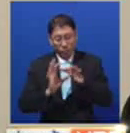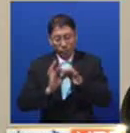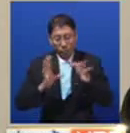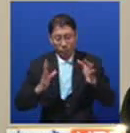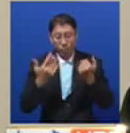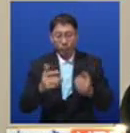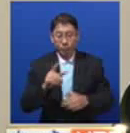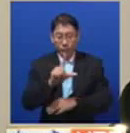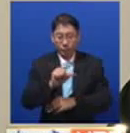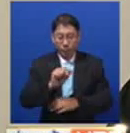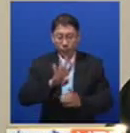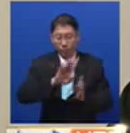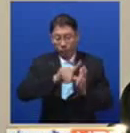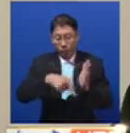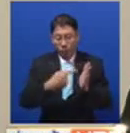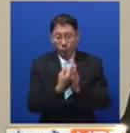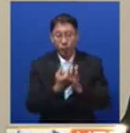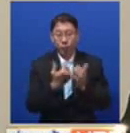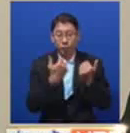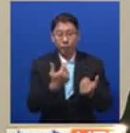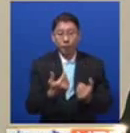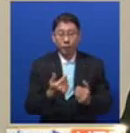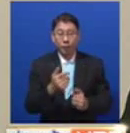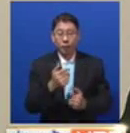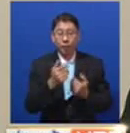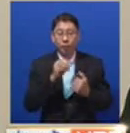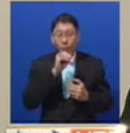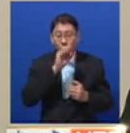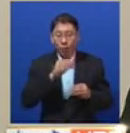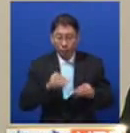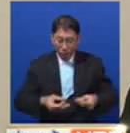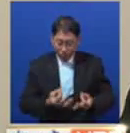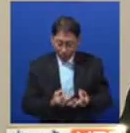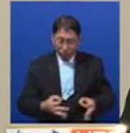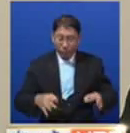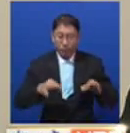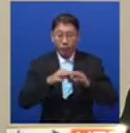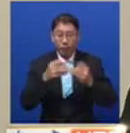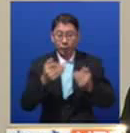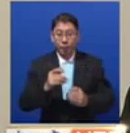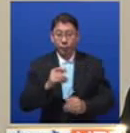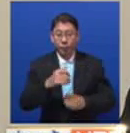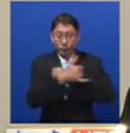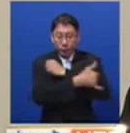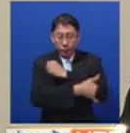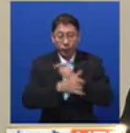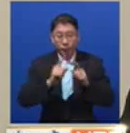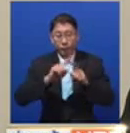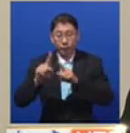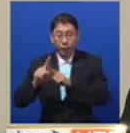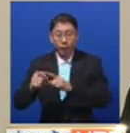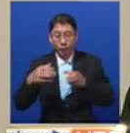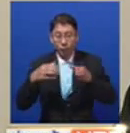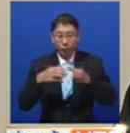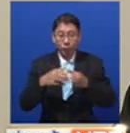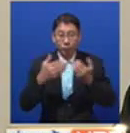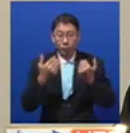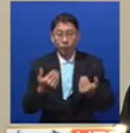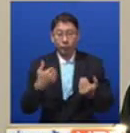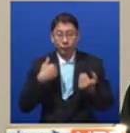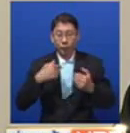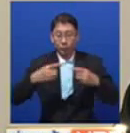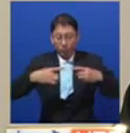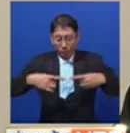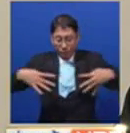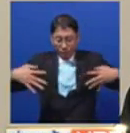ใน24ชั่วโมงหลังเกิดเหตุกรมน.ให้ความสำคัญกับท่าทีของต่างประเทศโดยเฉพาะกลุ่มที่มีความเคลื่อนไหวขัด